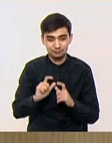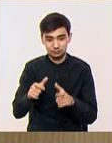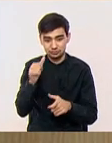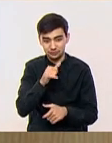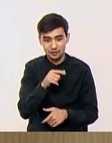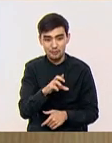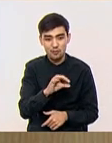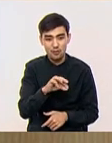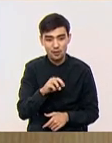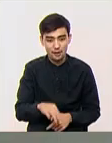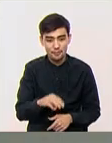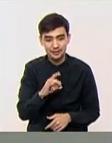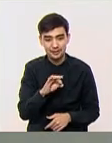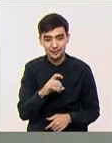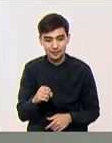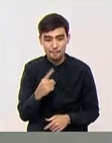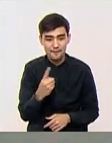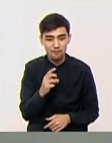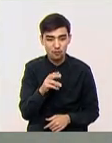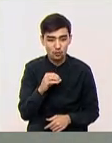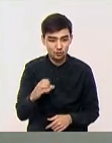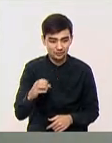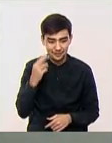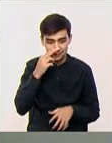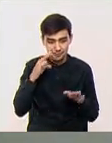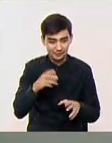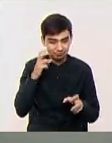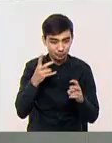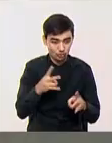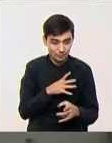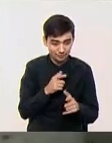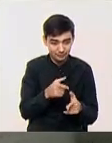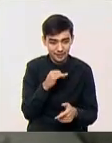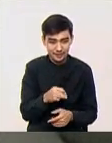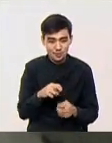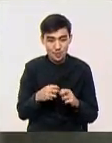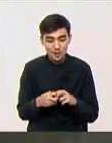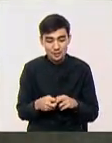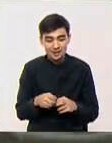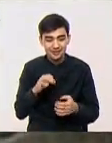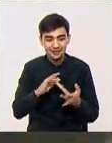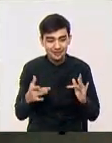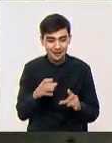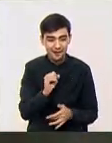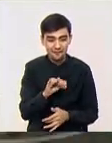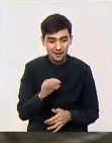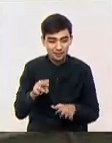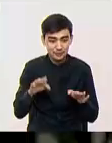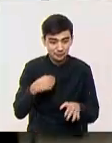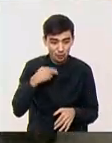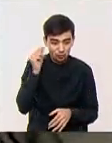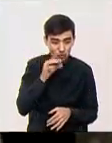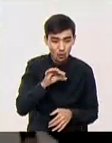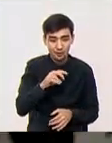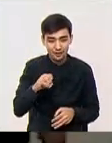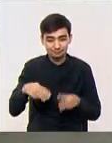– Гулам Реза Факири. Он первокурсник столичного университета. Говорит, что из-за проблем с интернетом в Афганистане он не может учиться даже